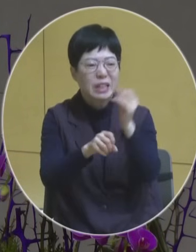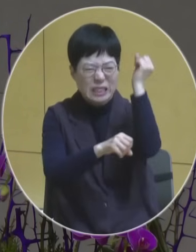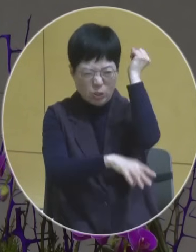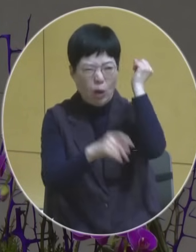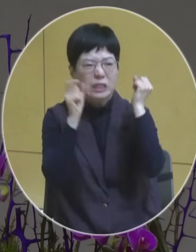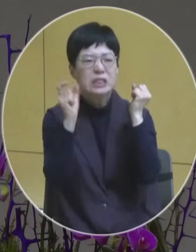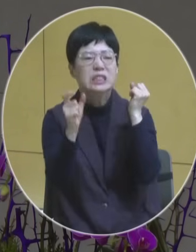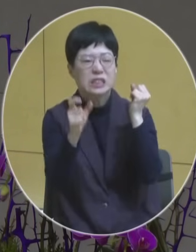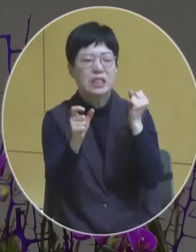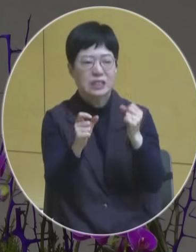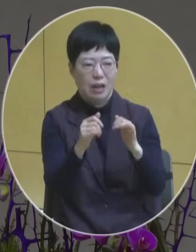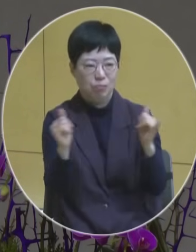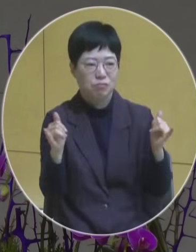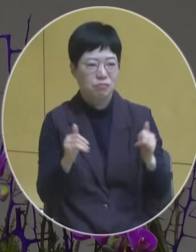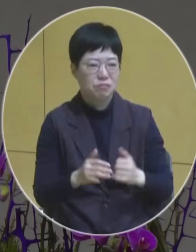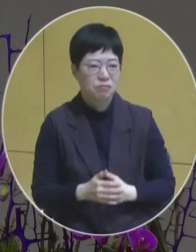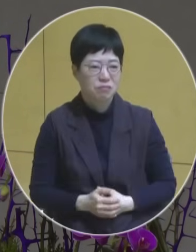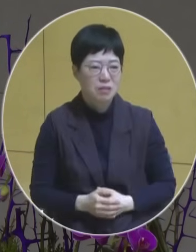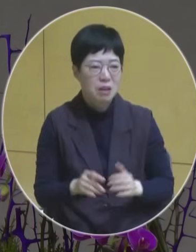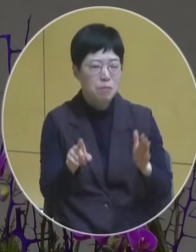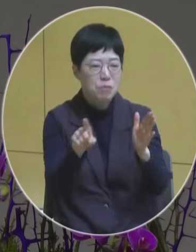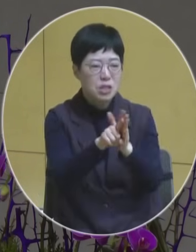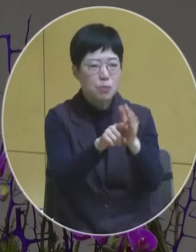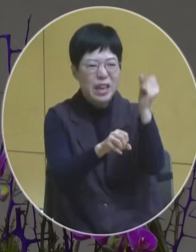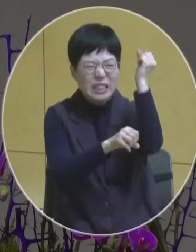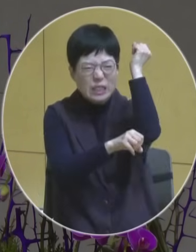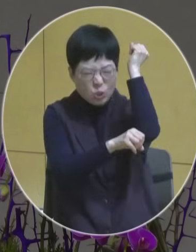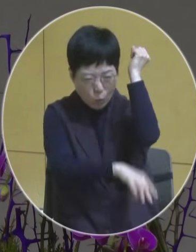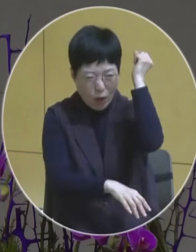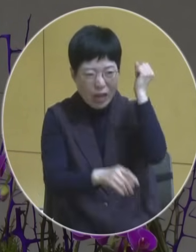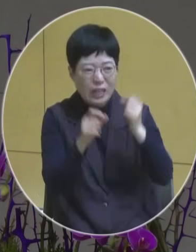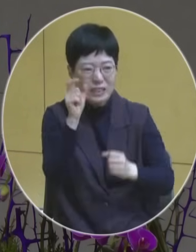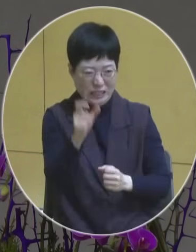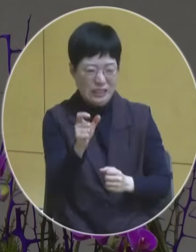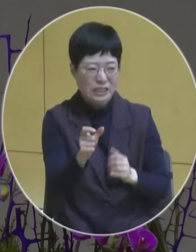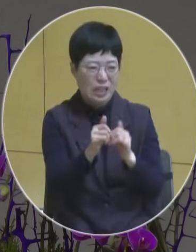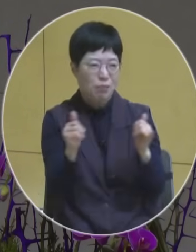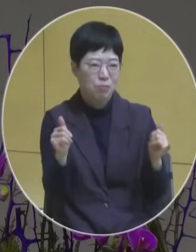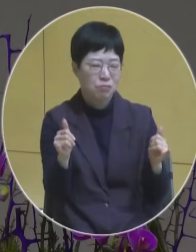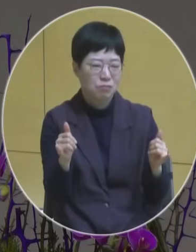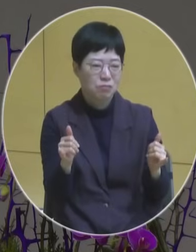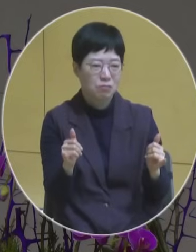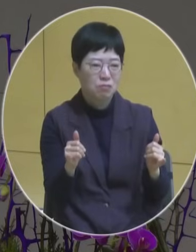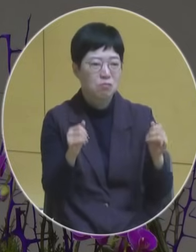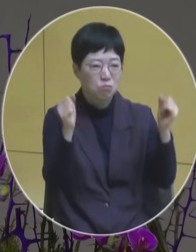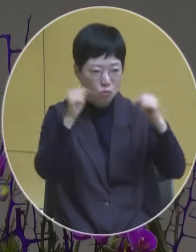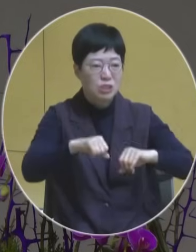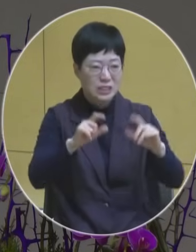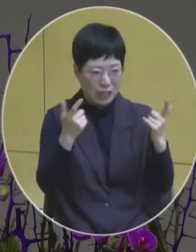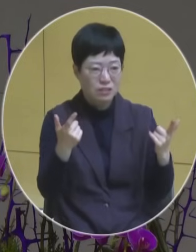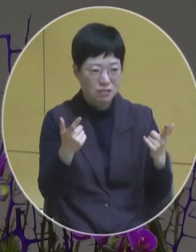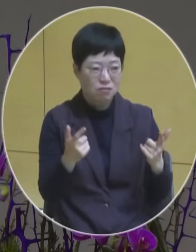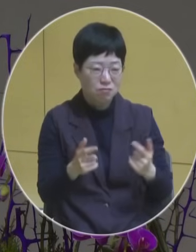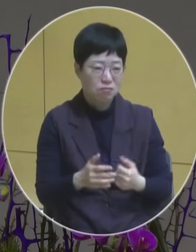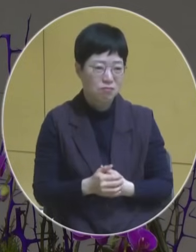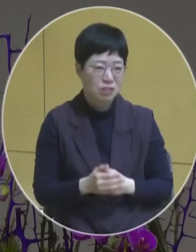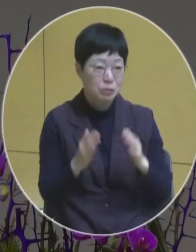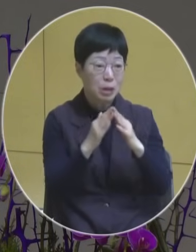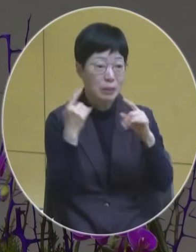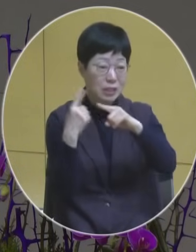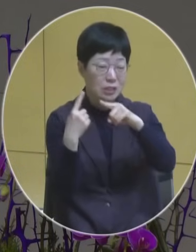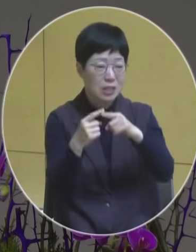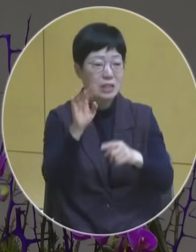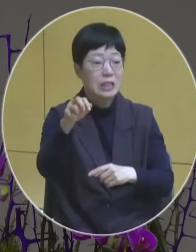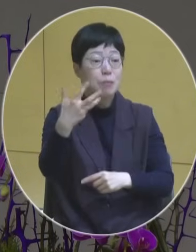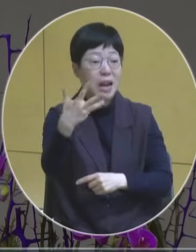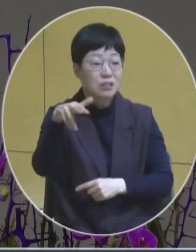기초가 든든한 사람들입니다. 믿음의 기초가 든든한 사람, 무너지지 않는 집입니다.